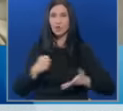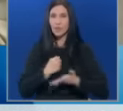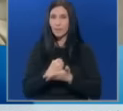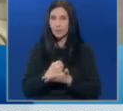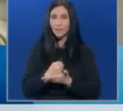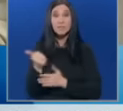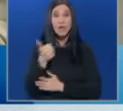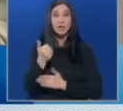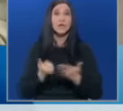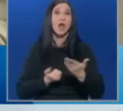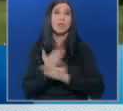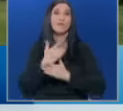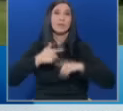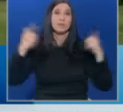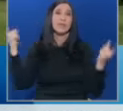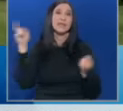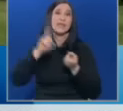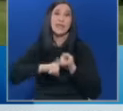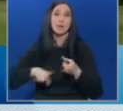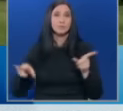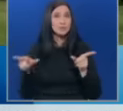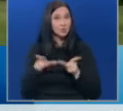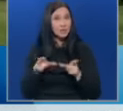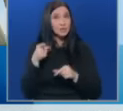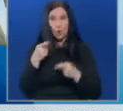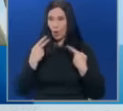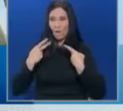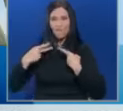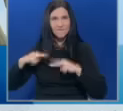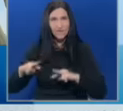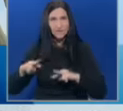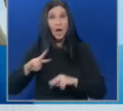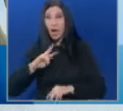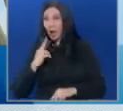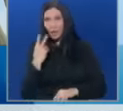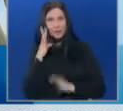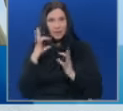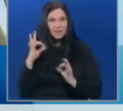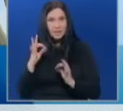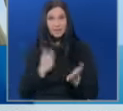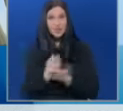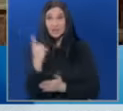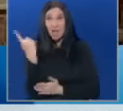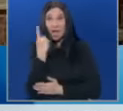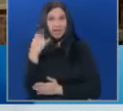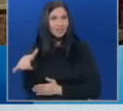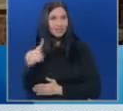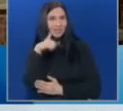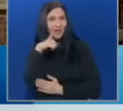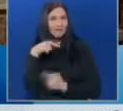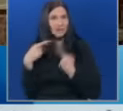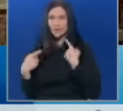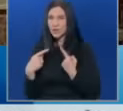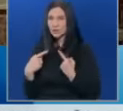мандат на лидера на Нова демокрация Кириакос Мицотакис, а той го върна. Обърнете внимание, чрез един телефонен